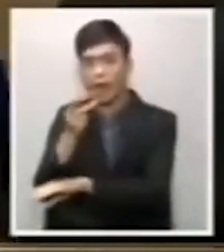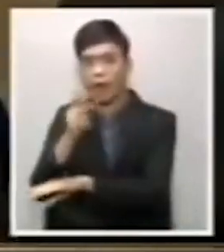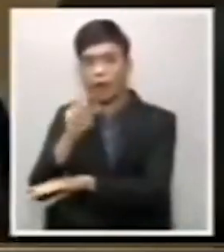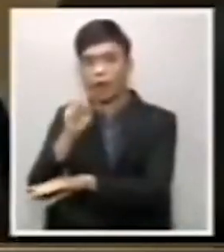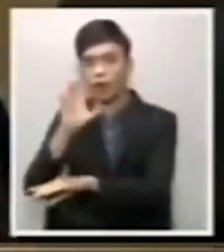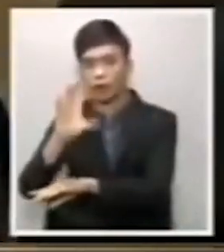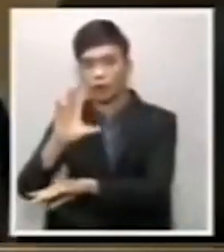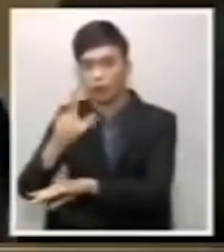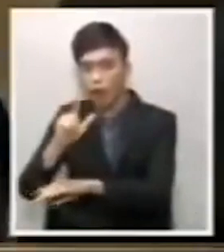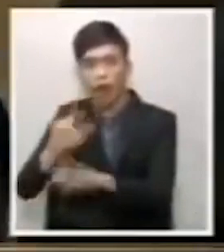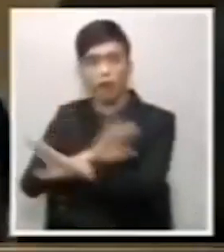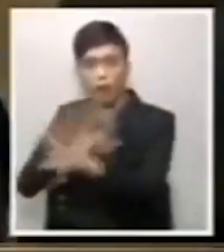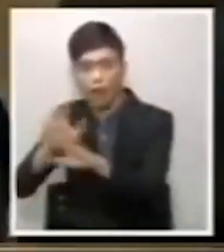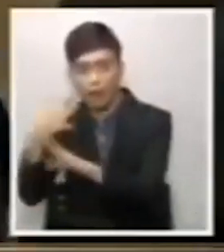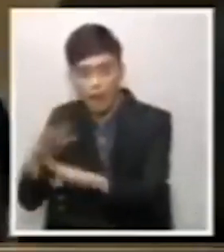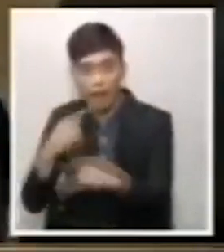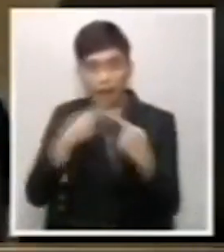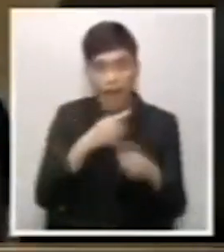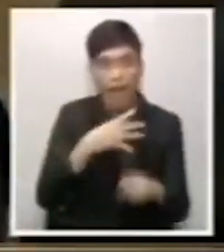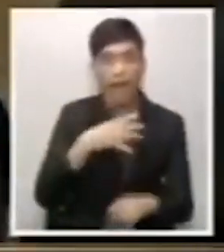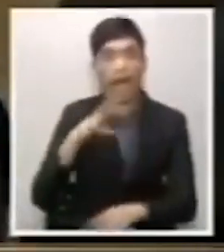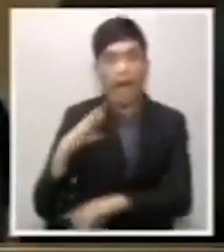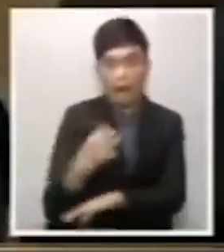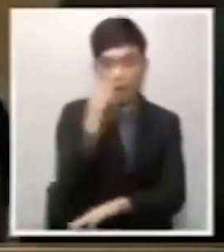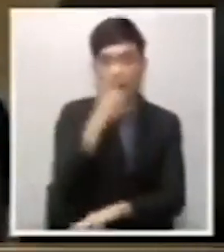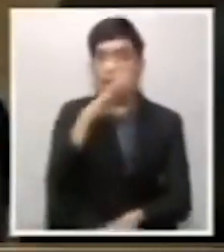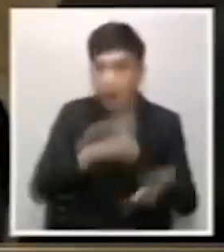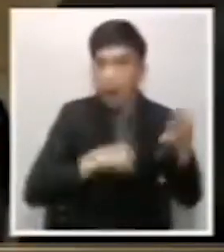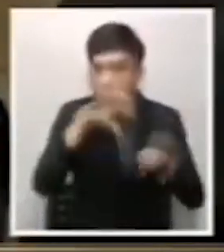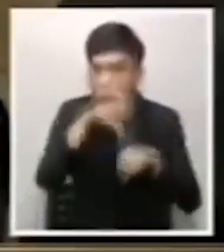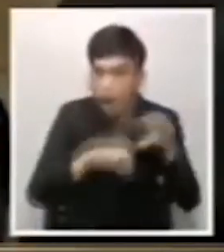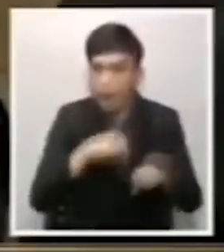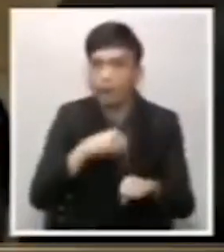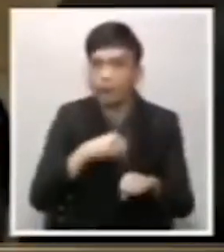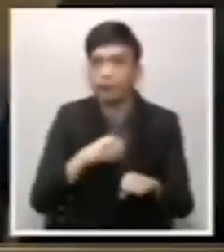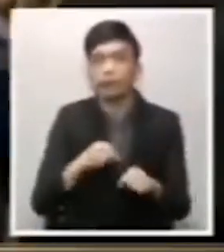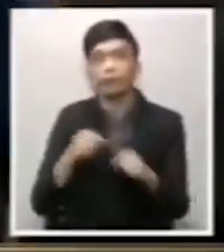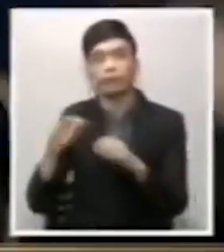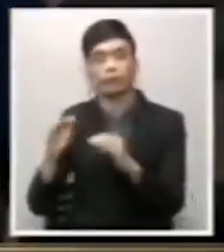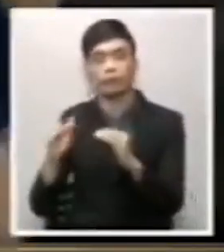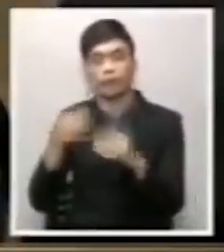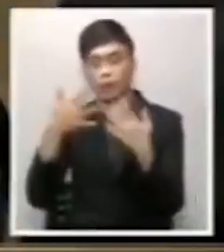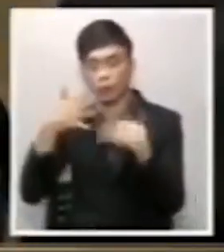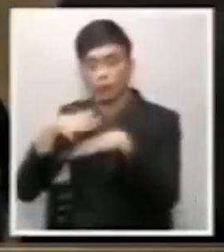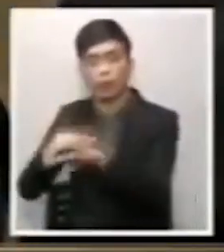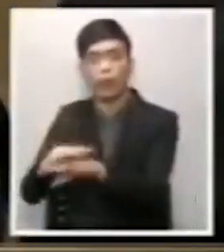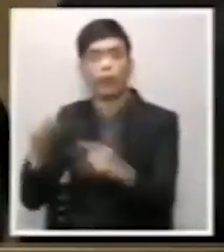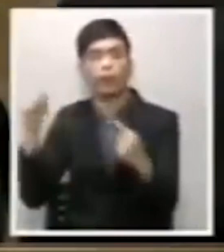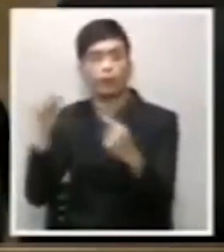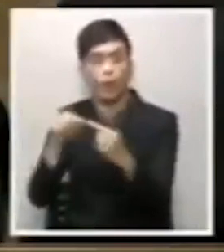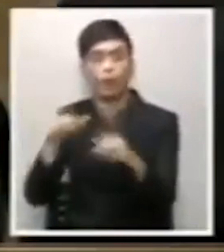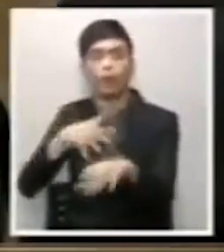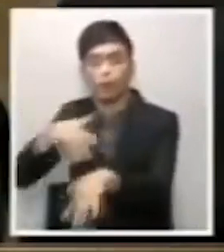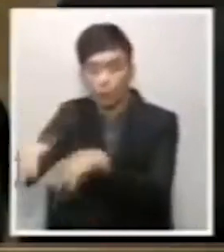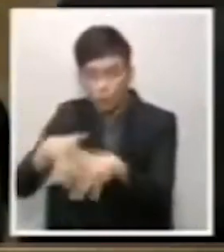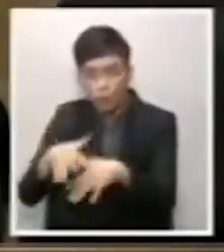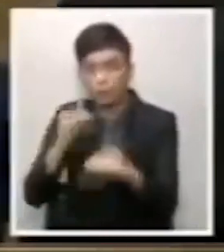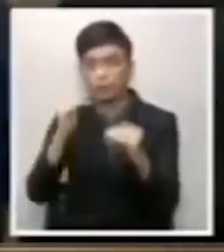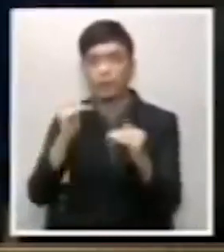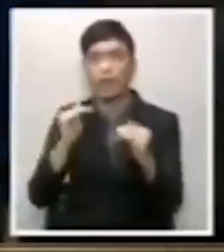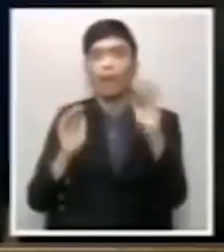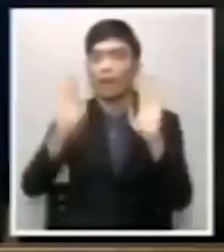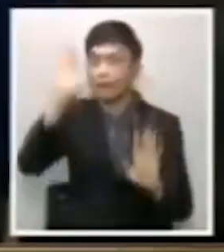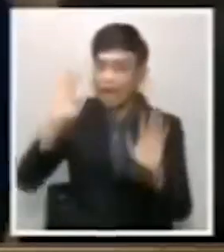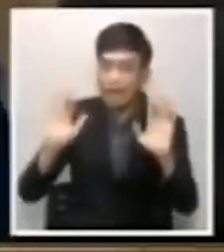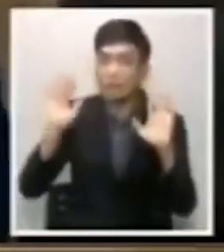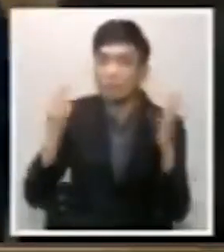ฐธรรมนูญฉบับนี้เป็นรัฐธรรมนูญที่ไม่ยึดโยงกับประชาชนขาดความชอบธรรมในทางประชาธิปไตยแล้ว